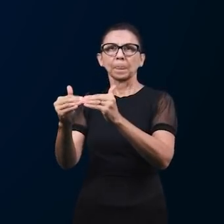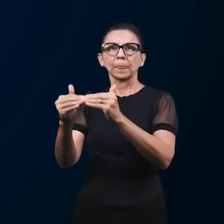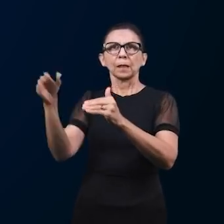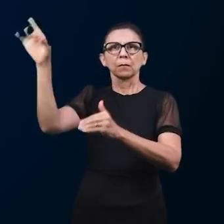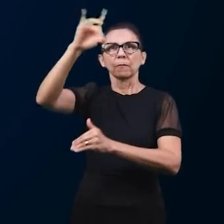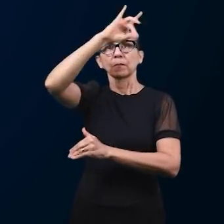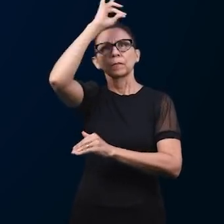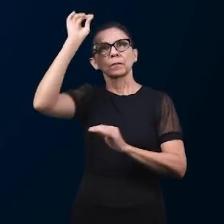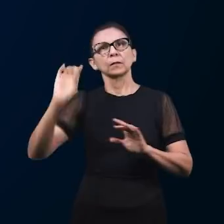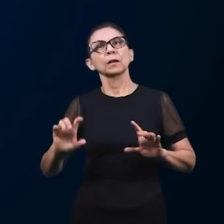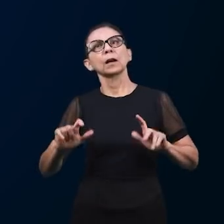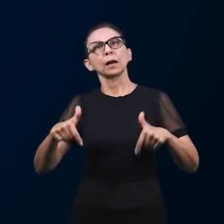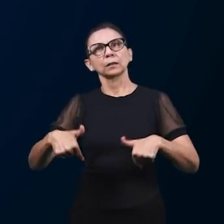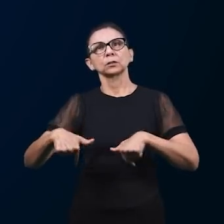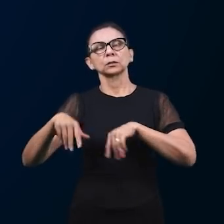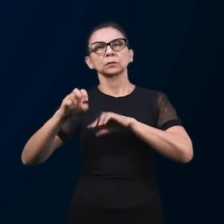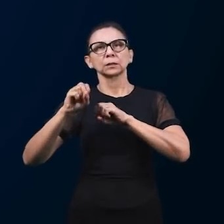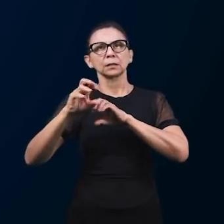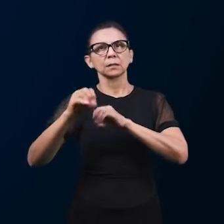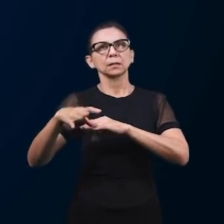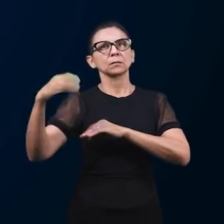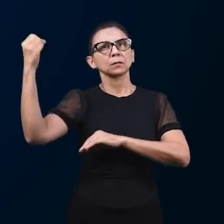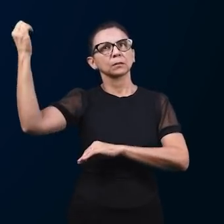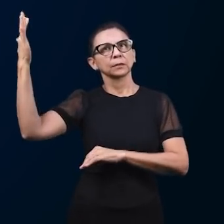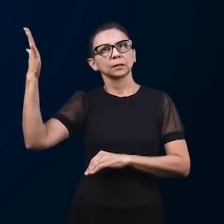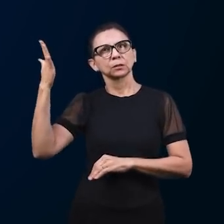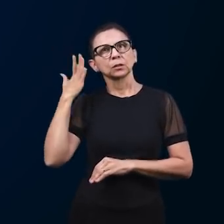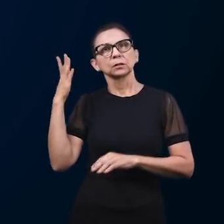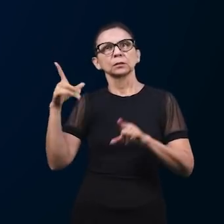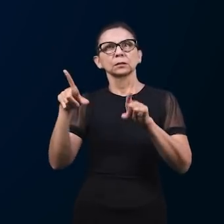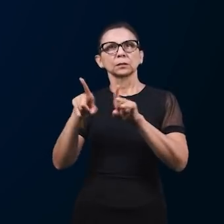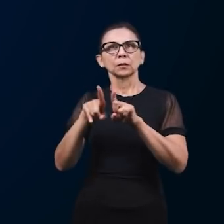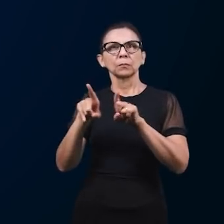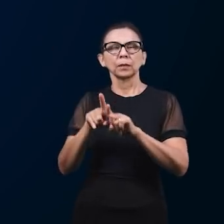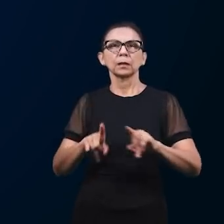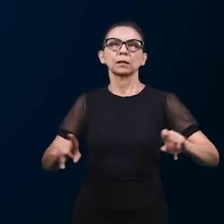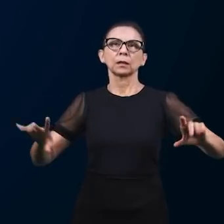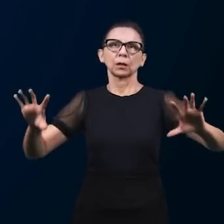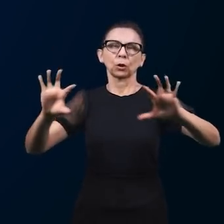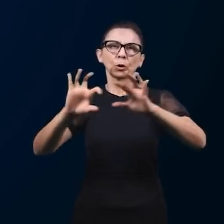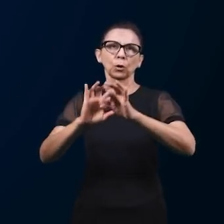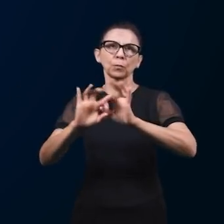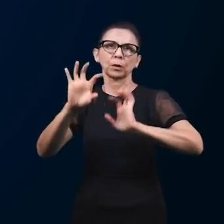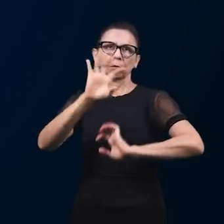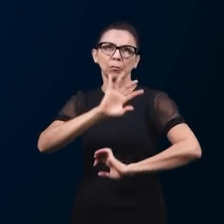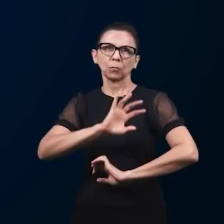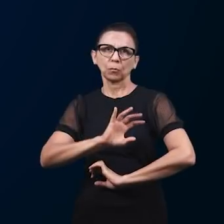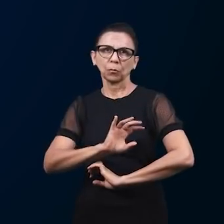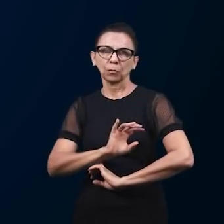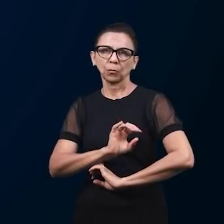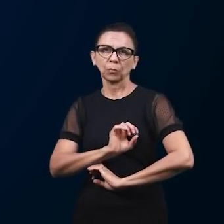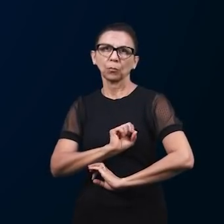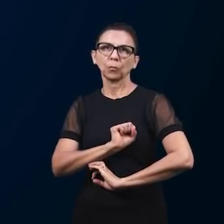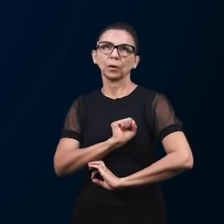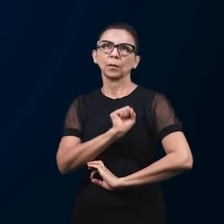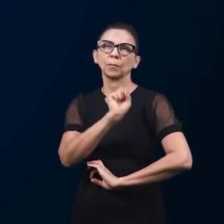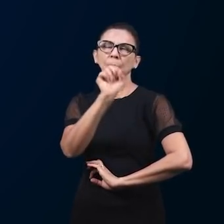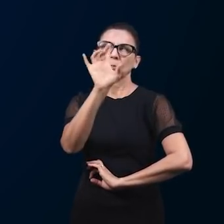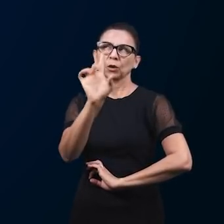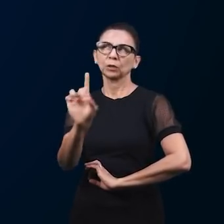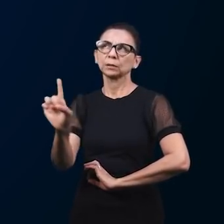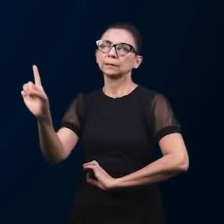opererer gjennom Jesu legeme. Den velsignelsen, det å få åpenbaringer og få undervisning,